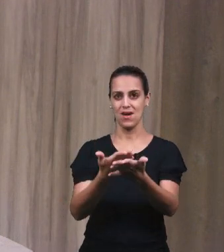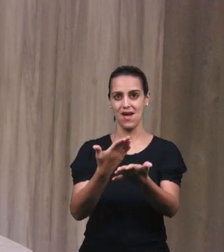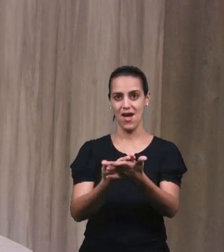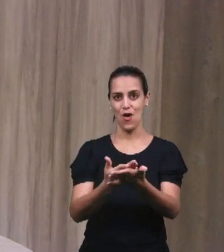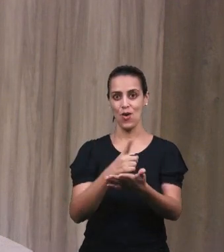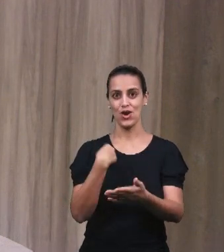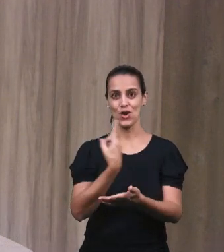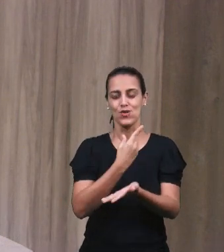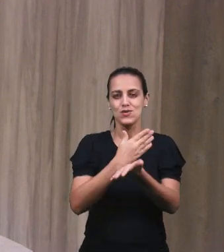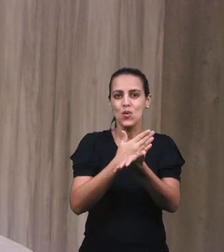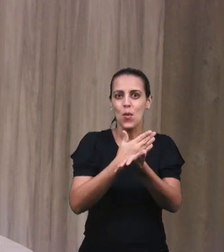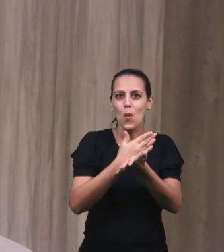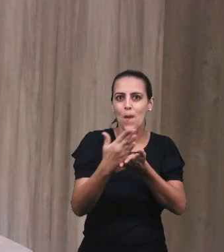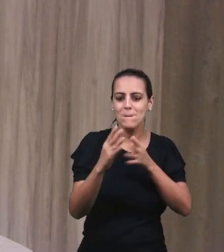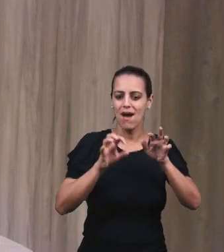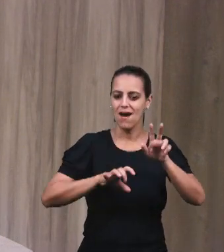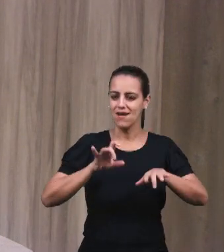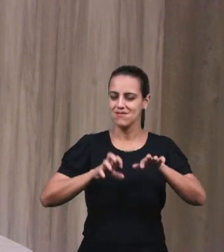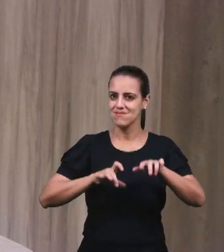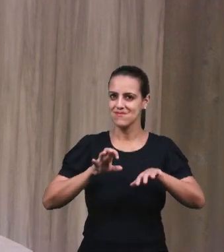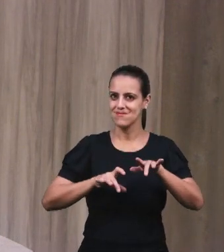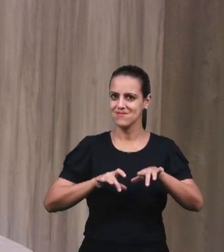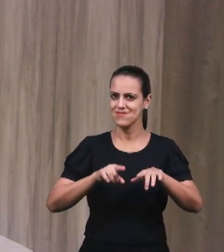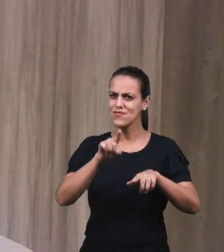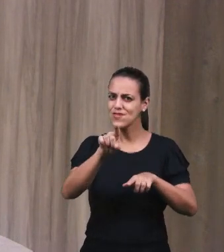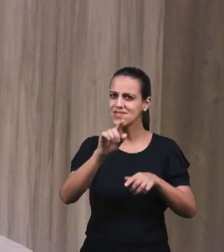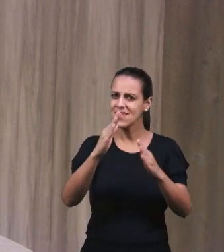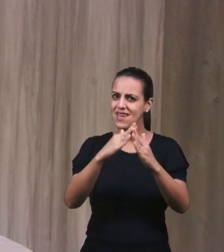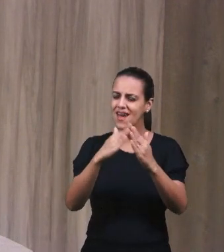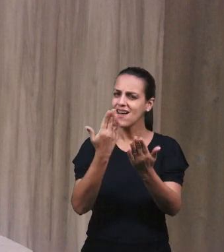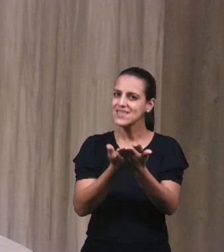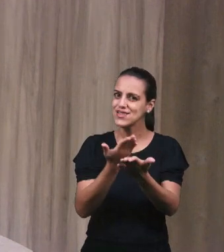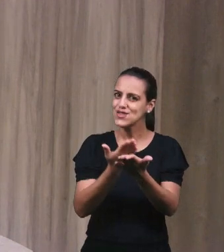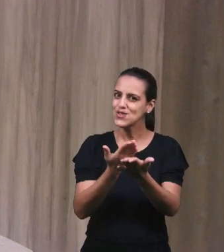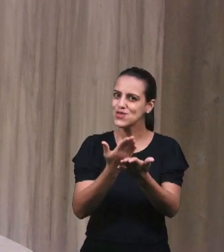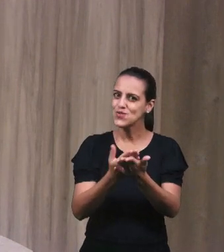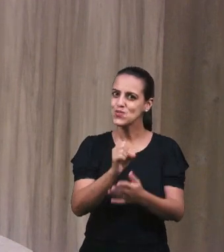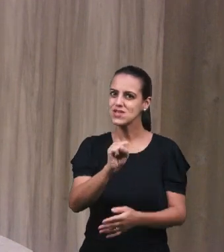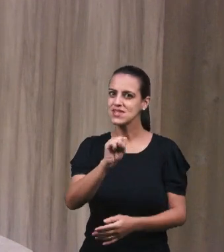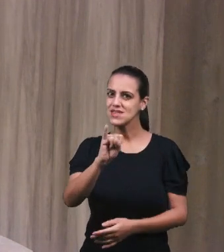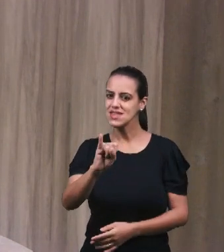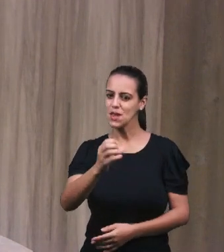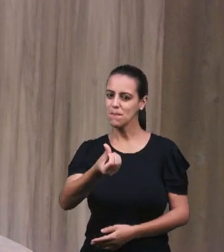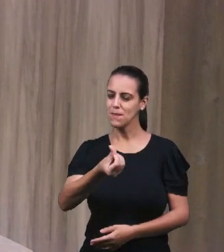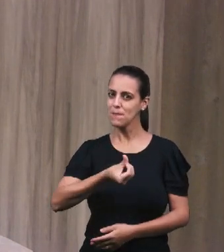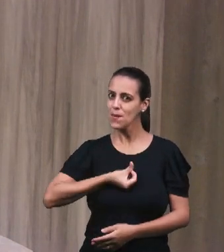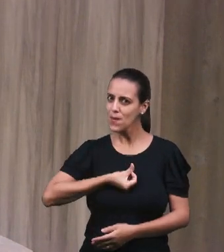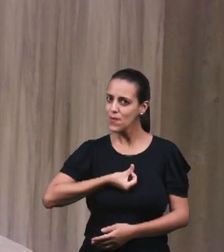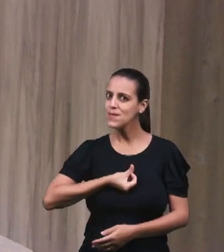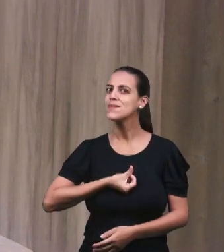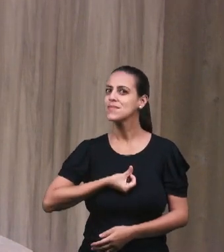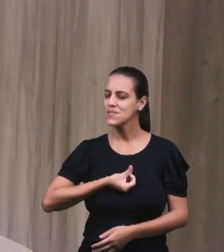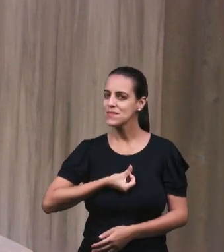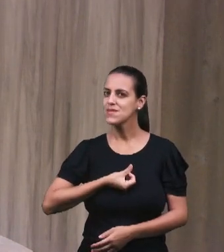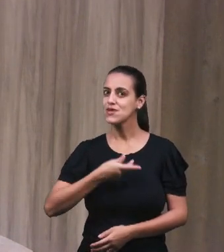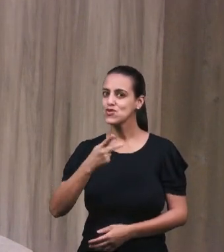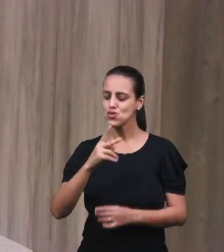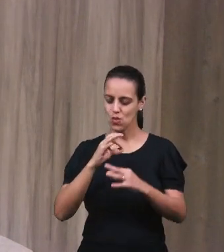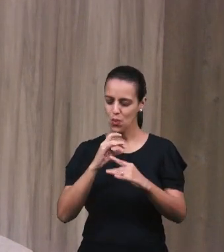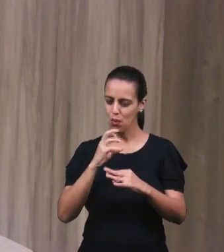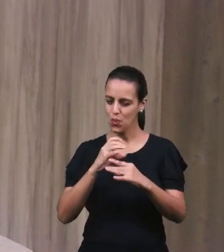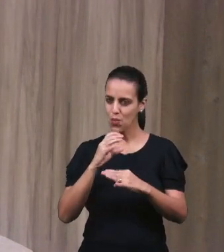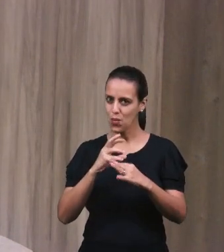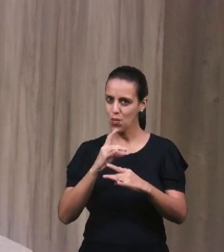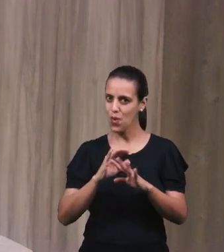commencer cette louange. Étudier beaucoup la note si bémol. et laissez votre flûte douce